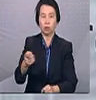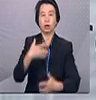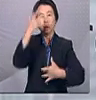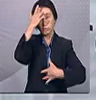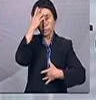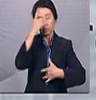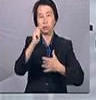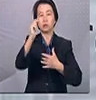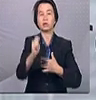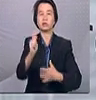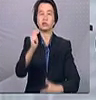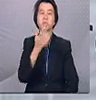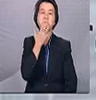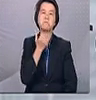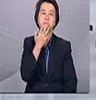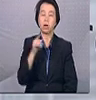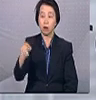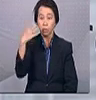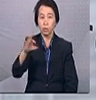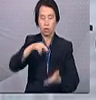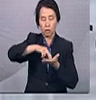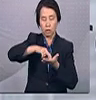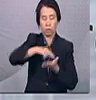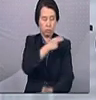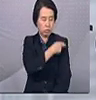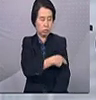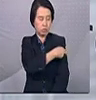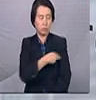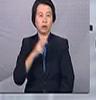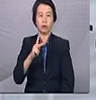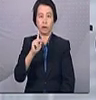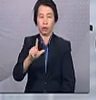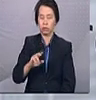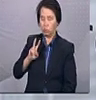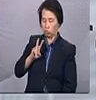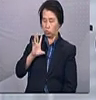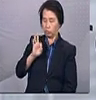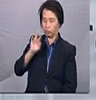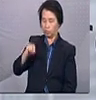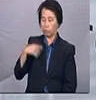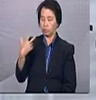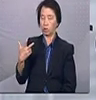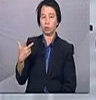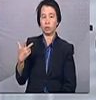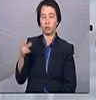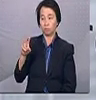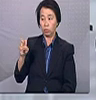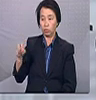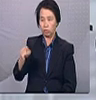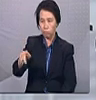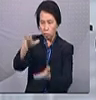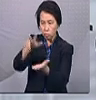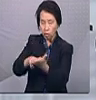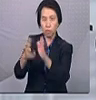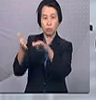kencing manis. Beliau telah dirawat di Hospital Kuala Lumpur pada 29 Mac 2020. Beliau disahkan meninggal